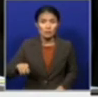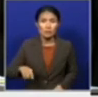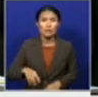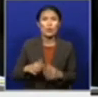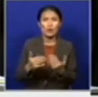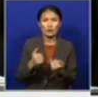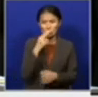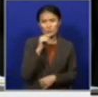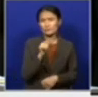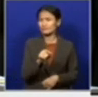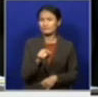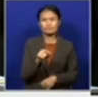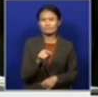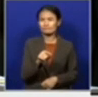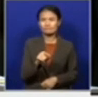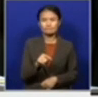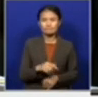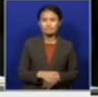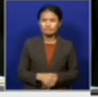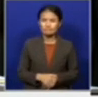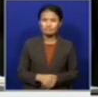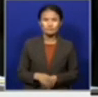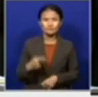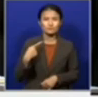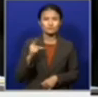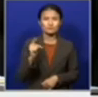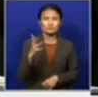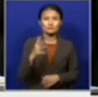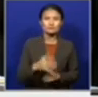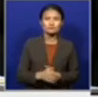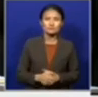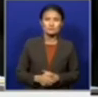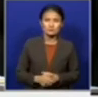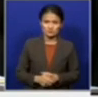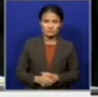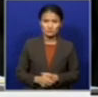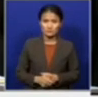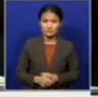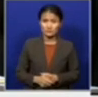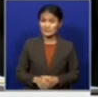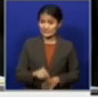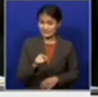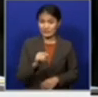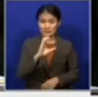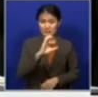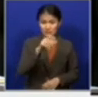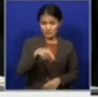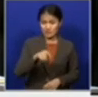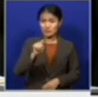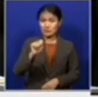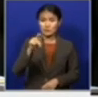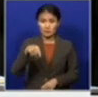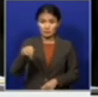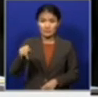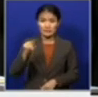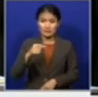พิ่มก็มีแค่เม็กซิโกกับแคนาดา2ประเทศเท่านั้นค่ะในอีก9ประเทศเราอยู่ในห่วงโซ่อุปทานไปแล้ว